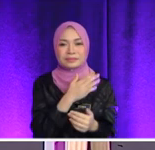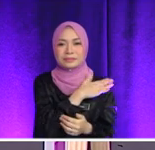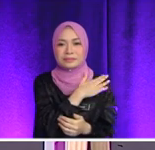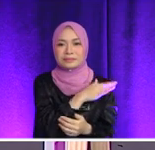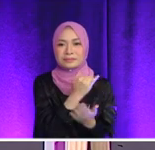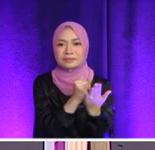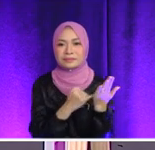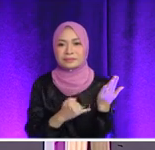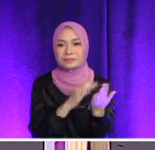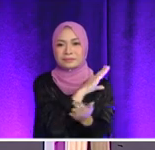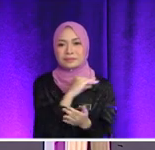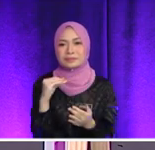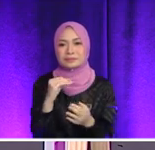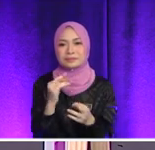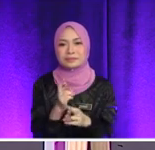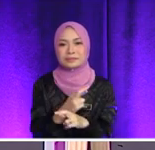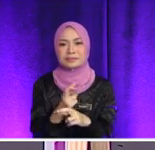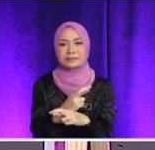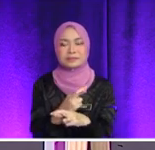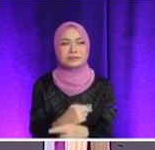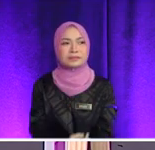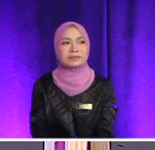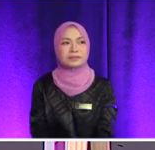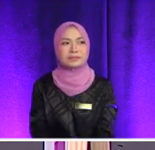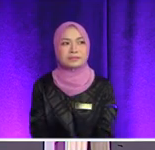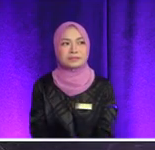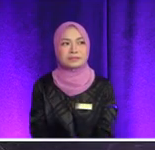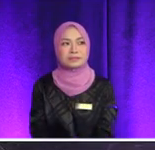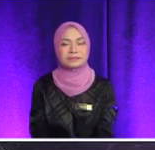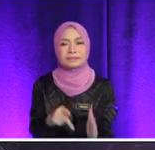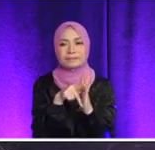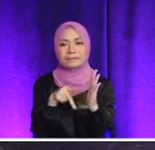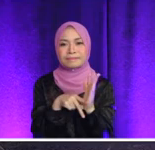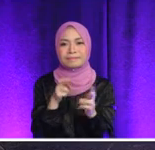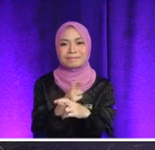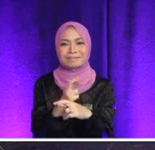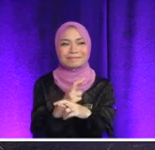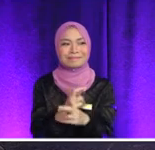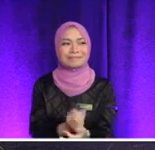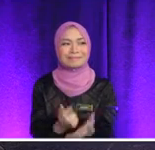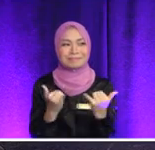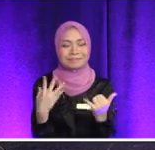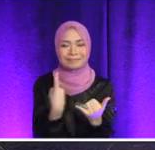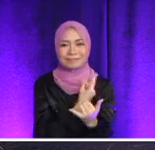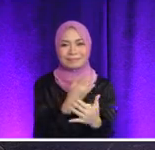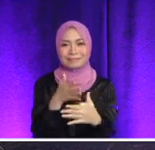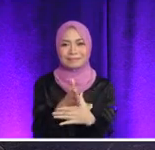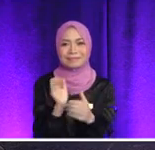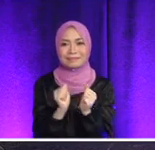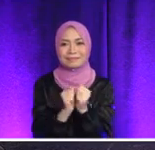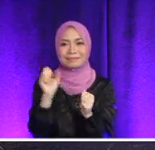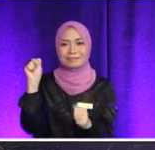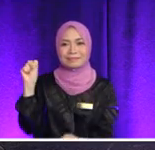gabungan usus seni dan fisik PKN Oke kita teruskan eee dengan Syuhada Oke hasil karya